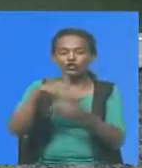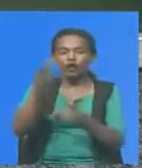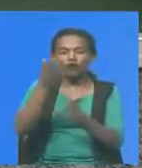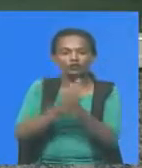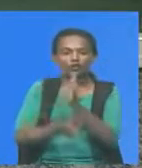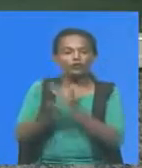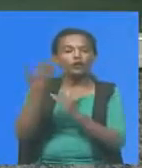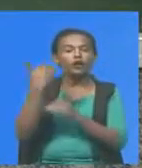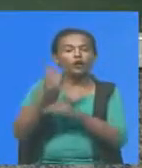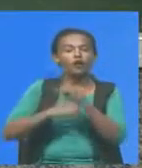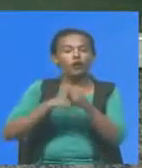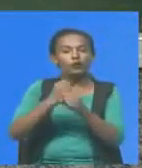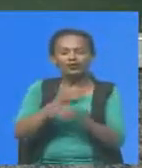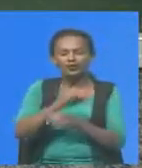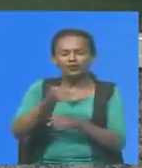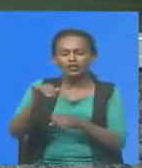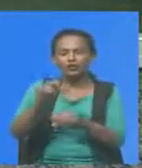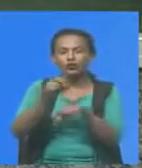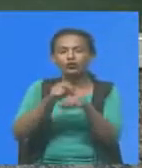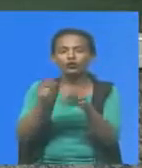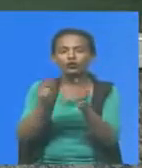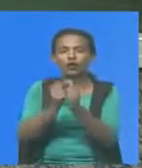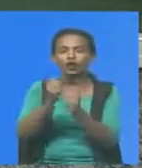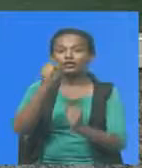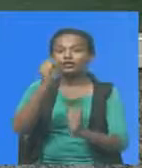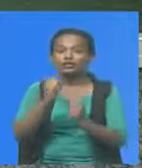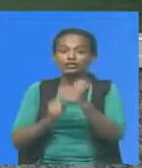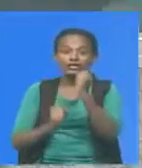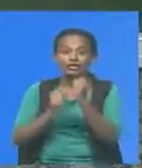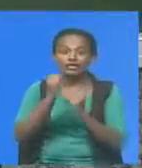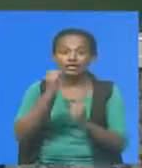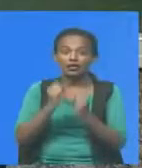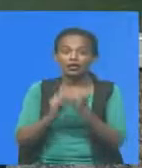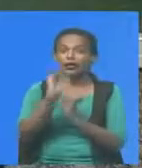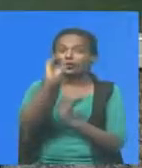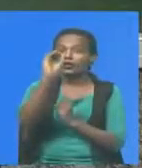አመት ተመሳሳይ ወቅት ጋር ሲነጻጸር